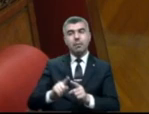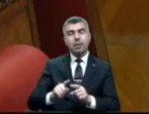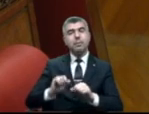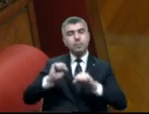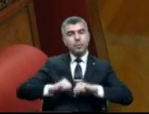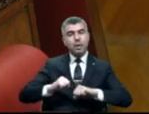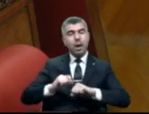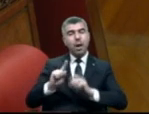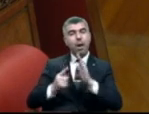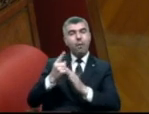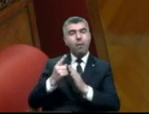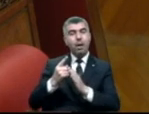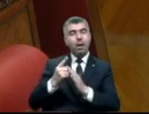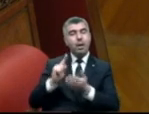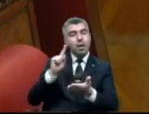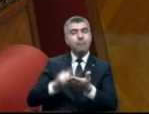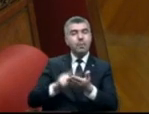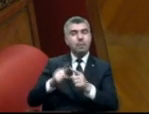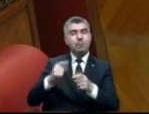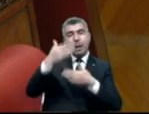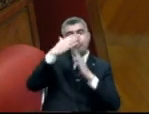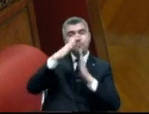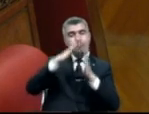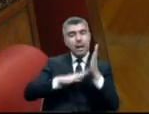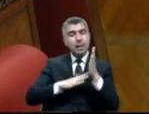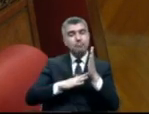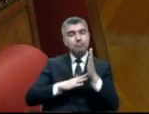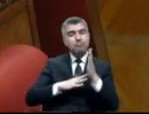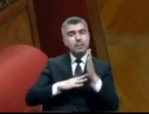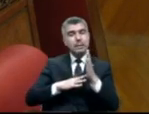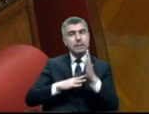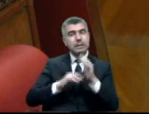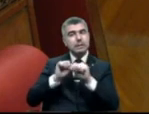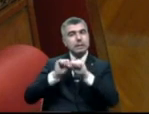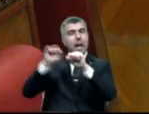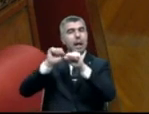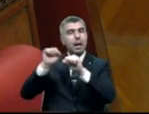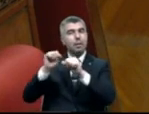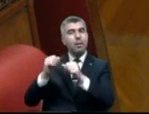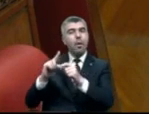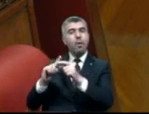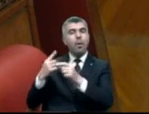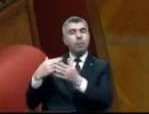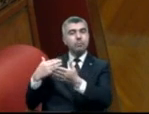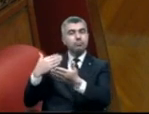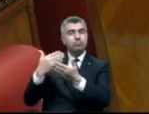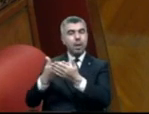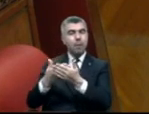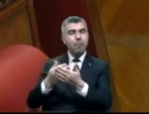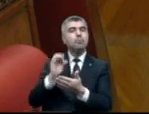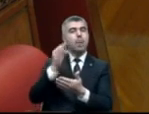التأكيد على أن البلاد ديالنا قد اتخذت منذ الاستقلال عدة إشراءات من أجل حماية حق